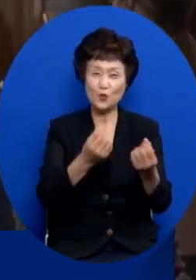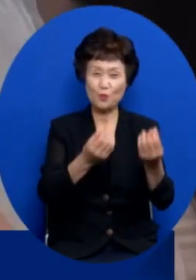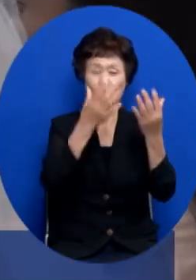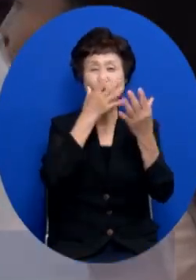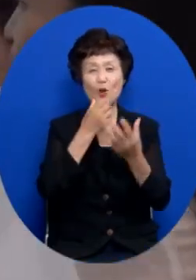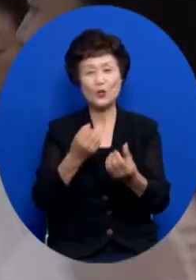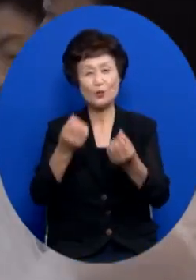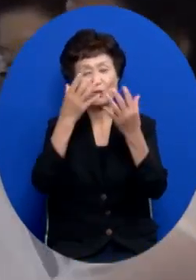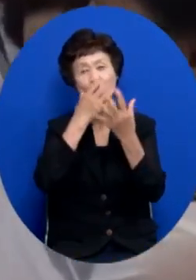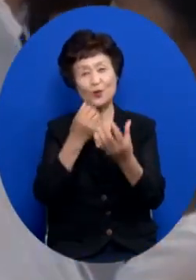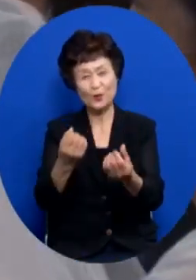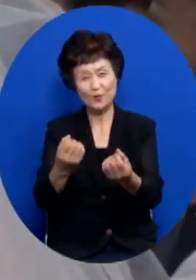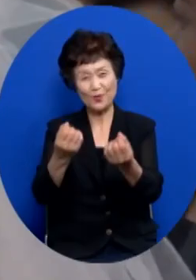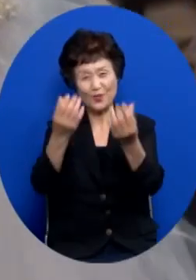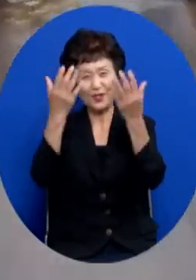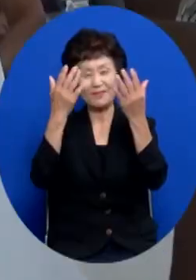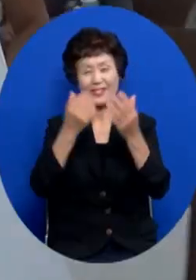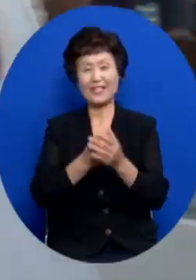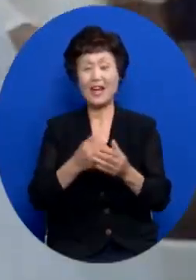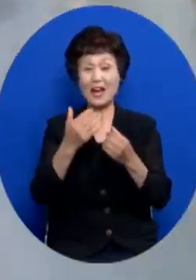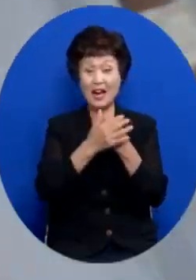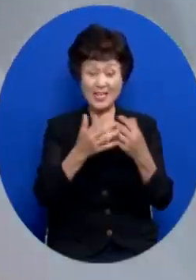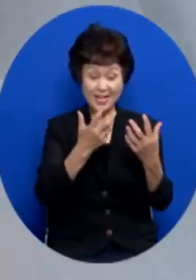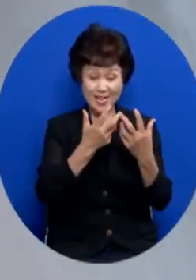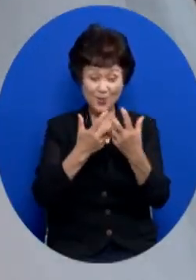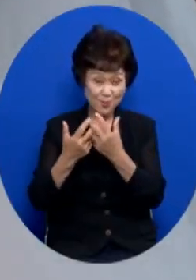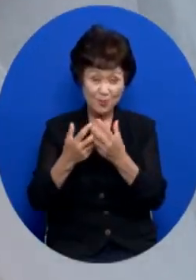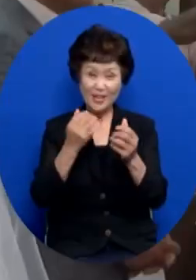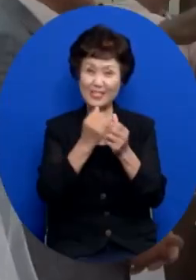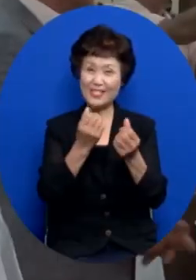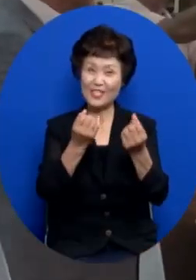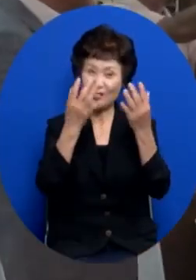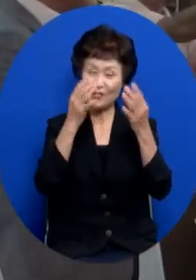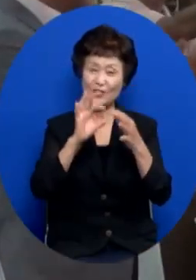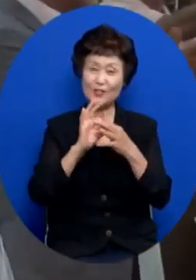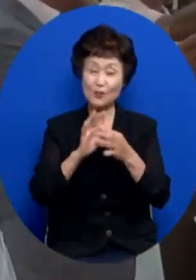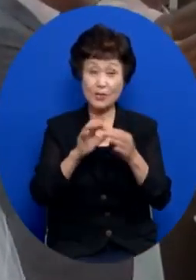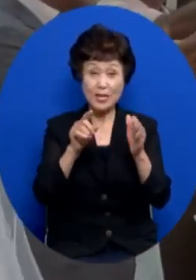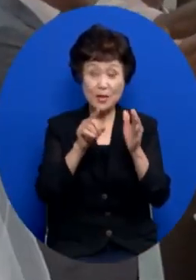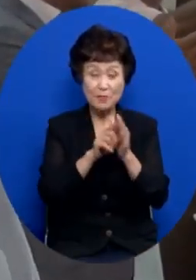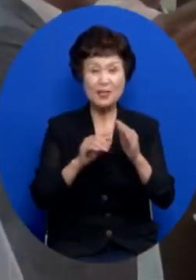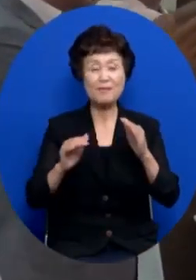축복합니다. 축복과 은혜가 가득했던 결혼식을 통해 믿음의